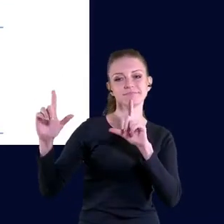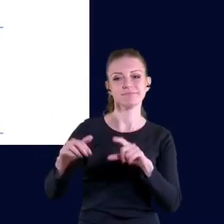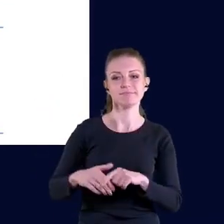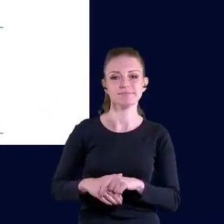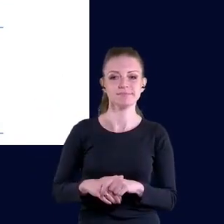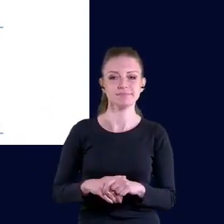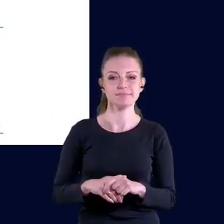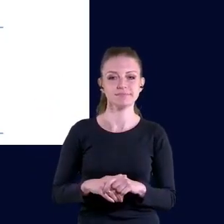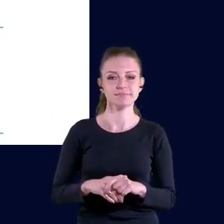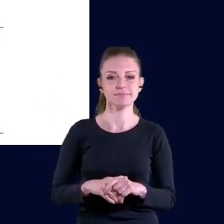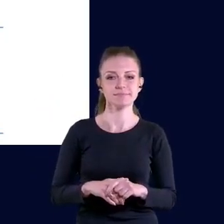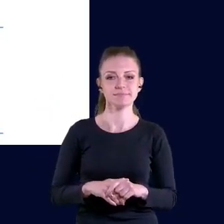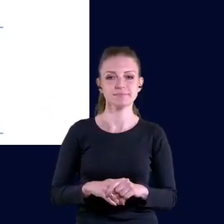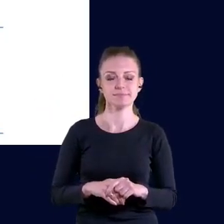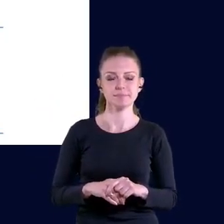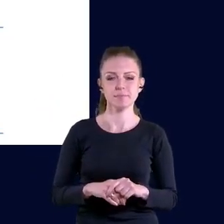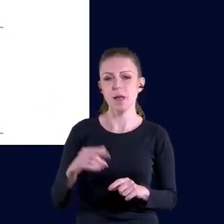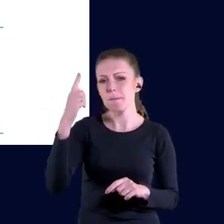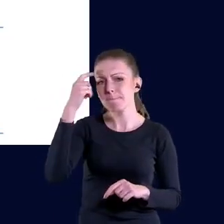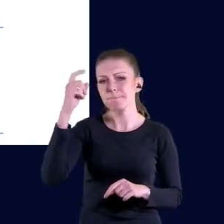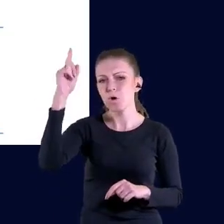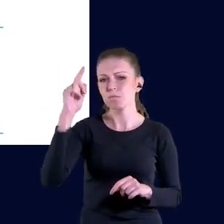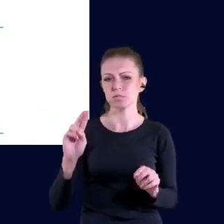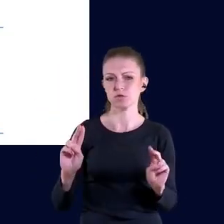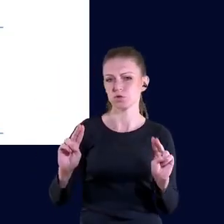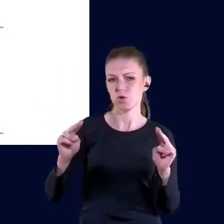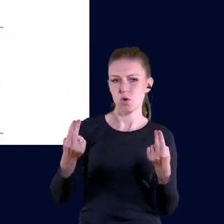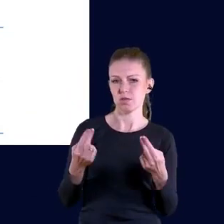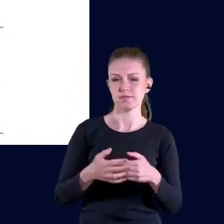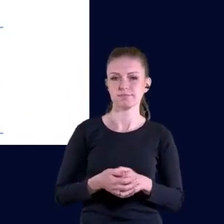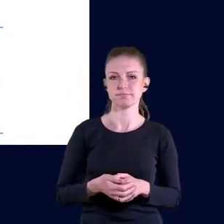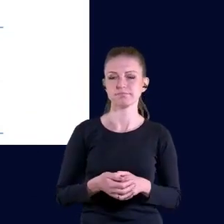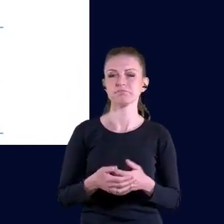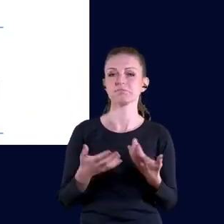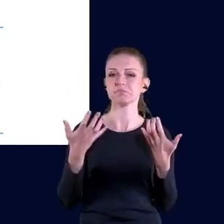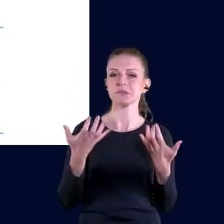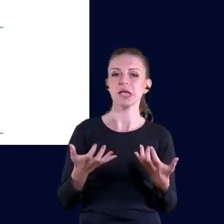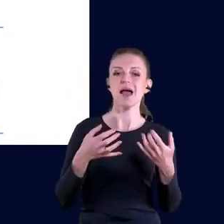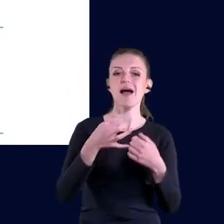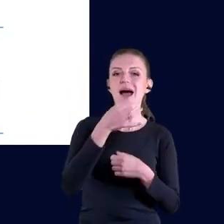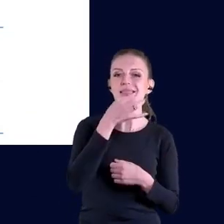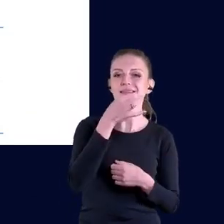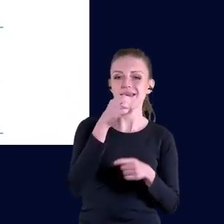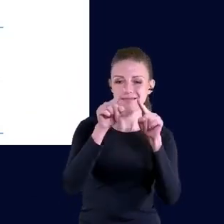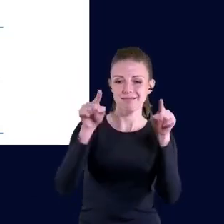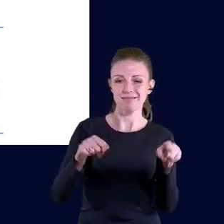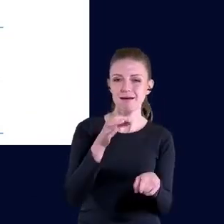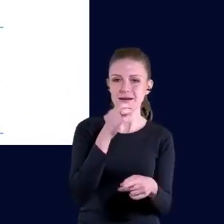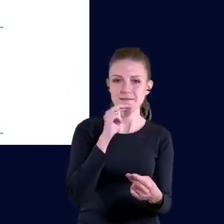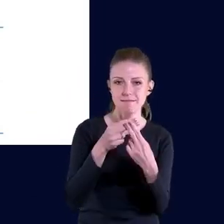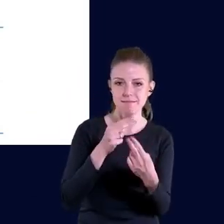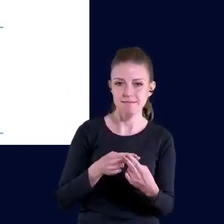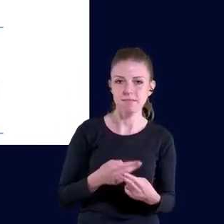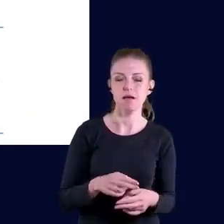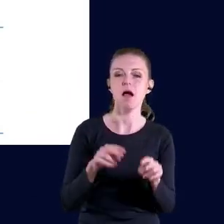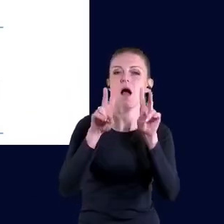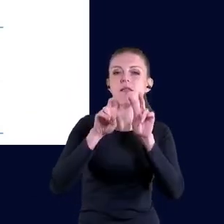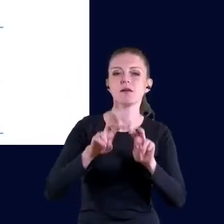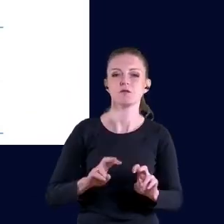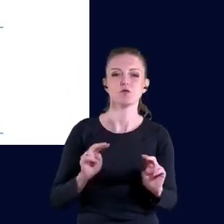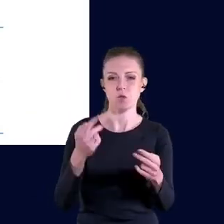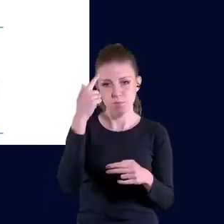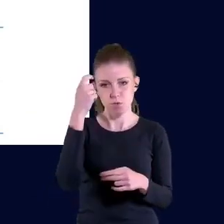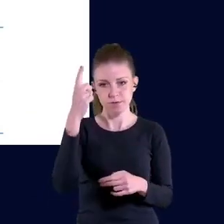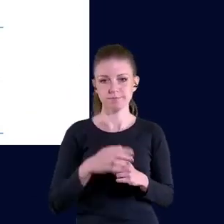z skąd w ogóle pomysł na na analizowanie ankiet Otóż Uniwersytet Warszawski jest